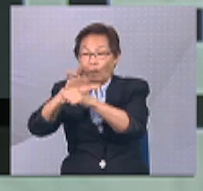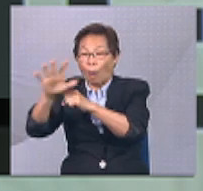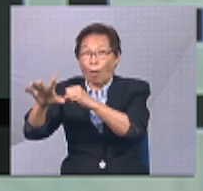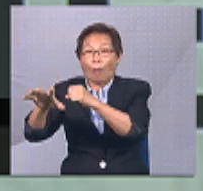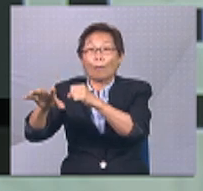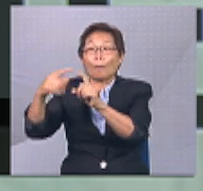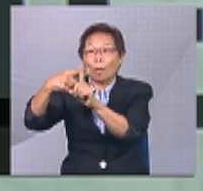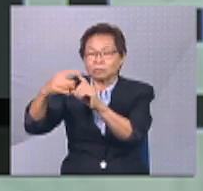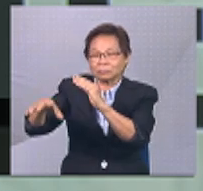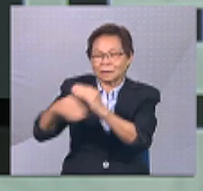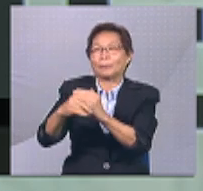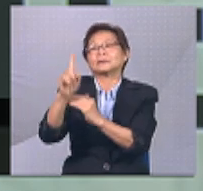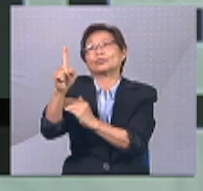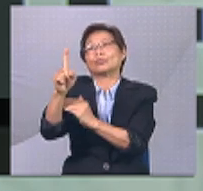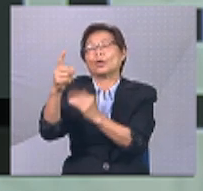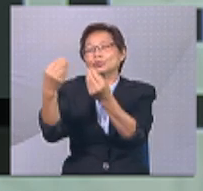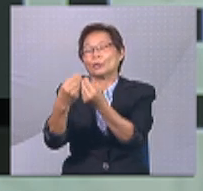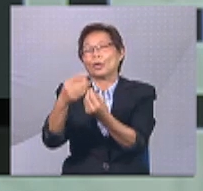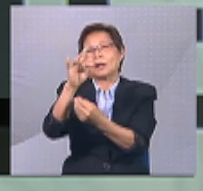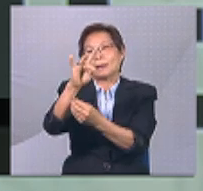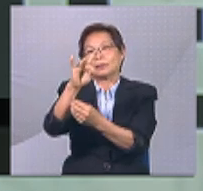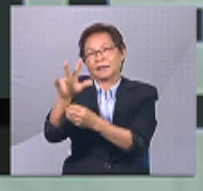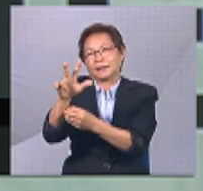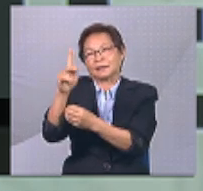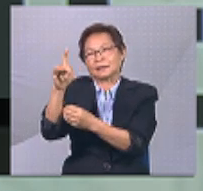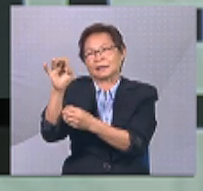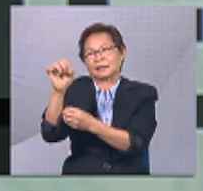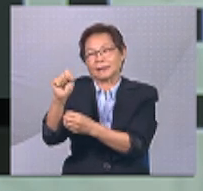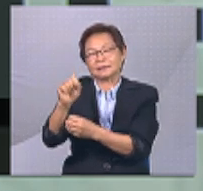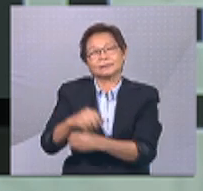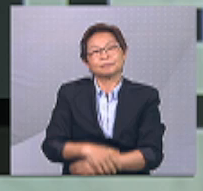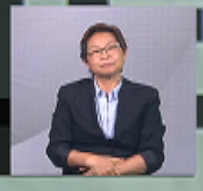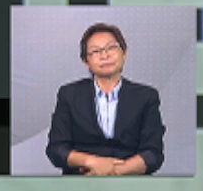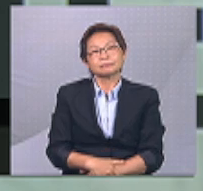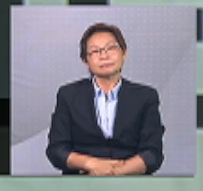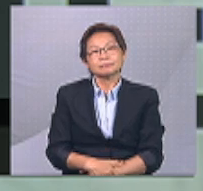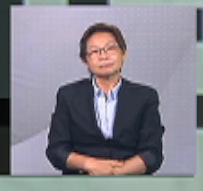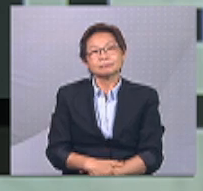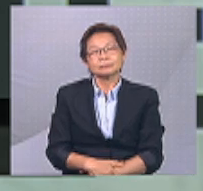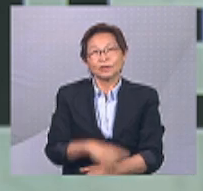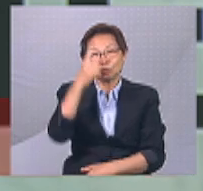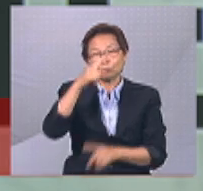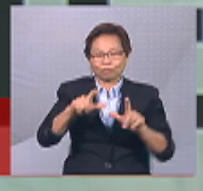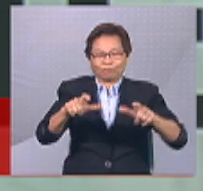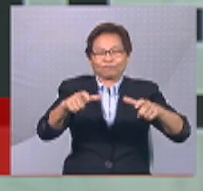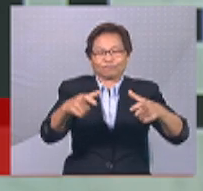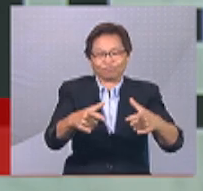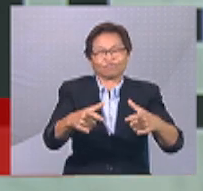1 kes, menjadikan jumlah 83 kes. Dan untuk